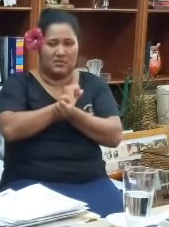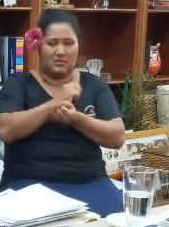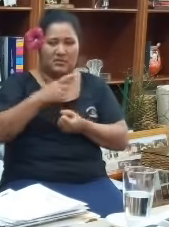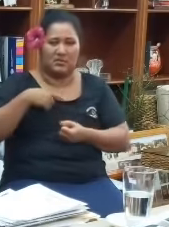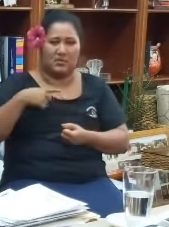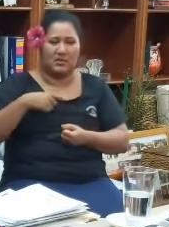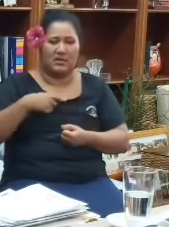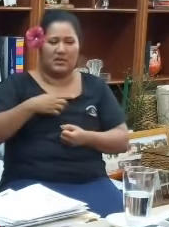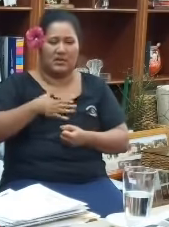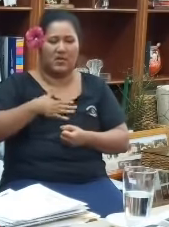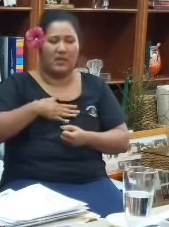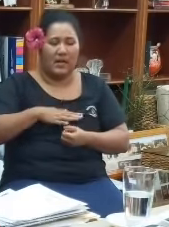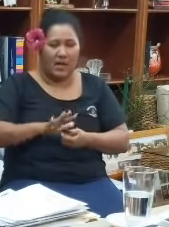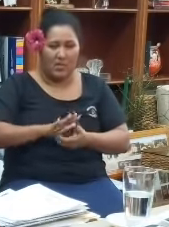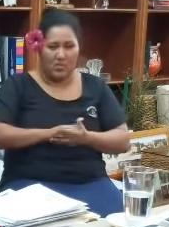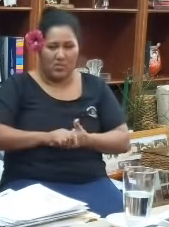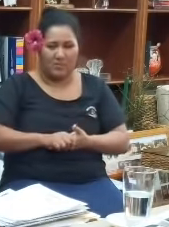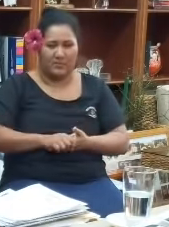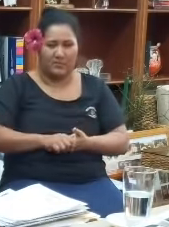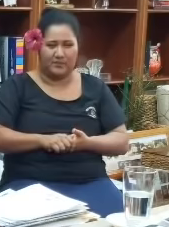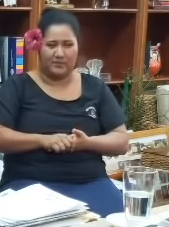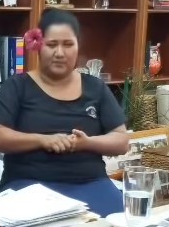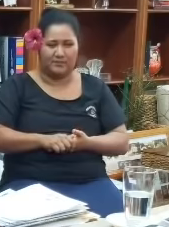yo tu na na